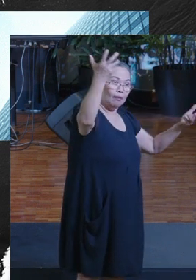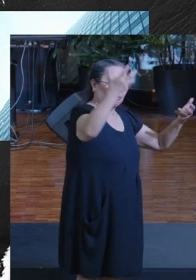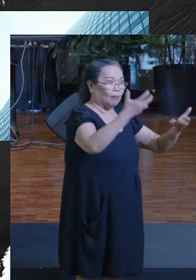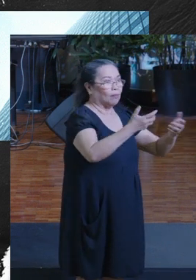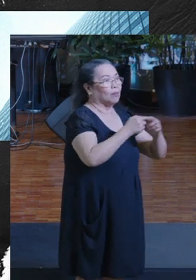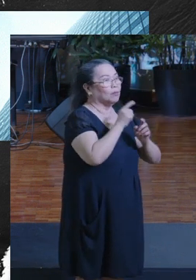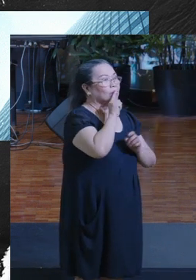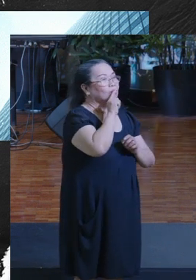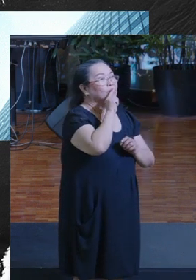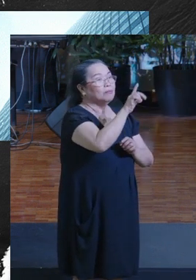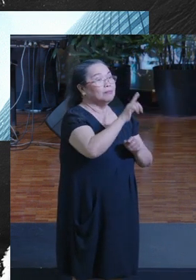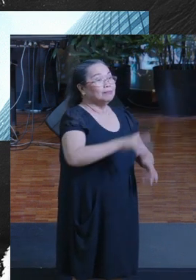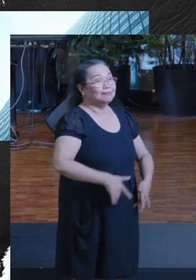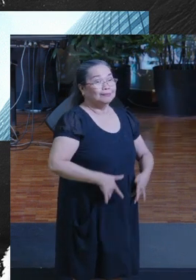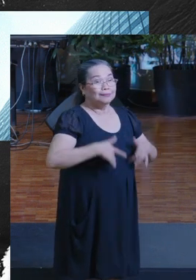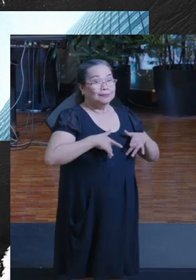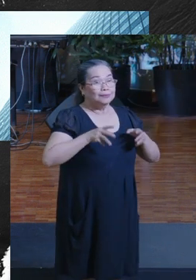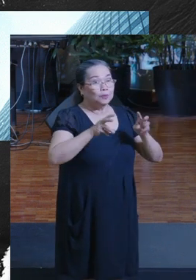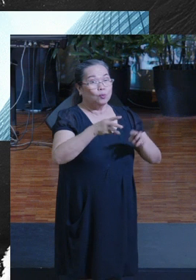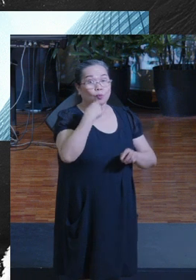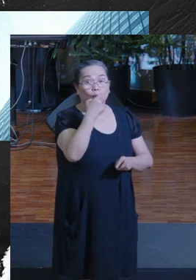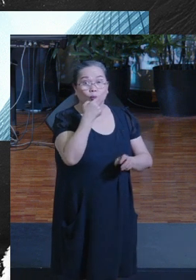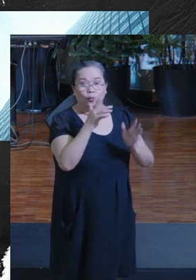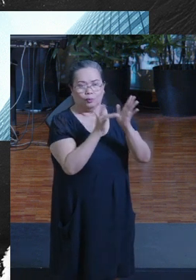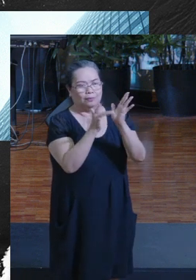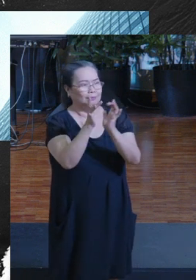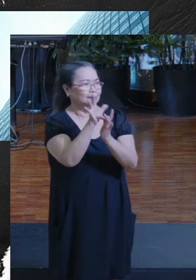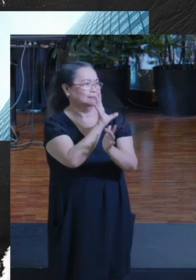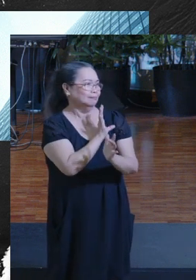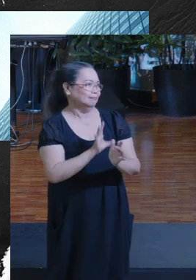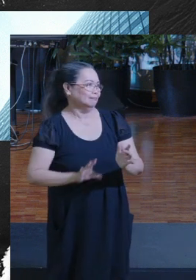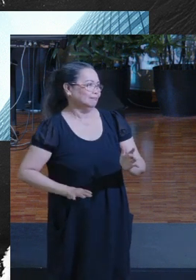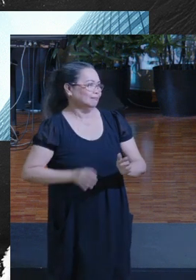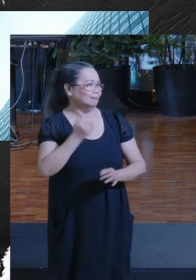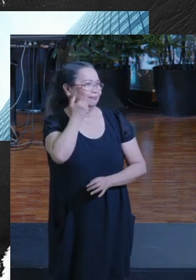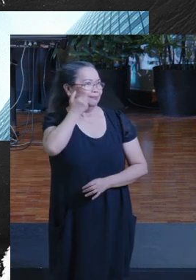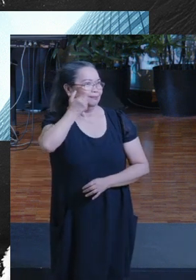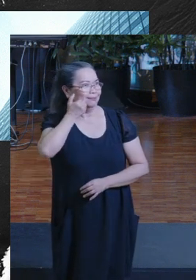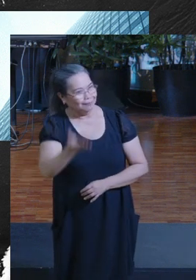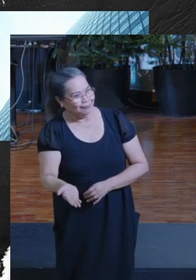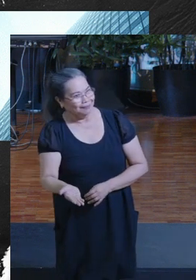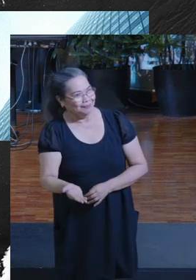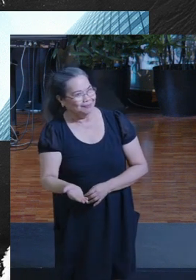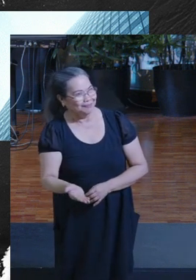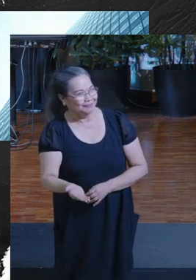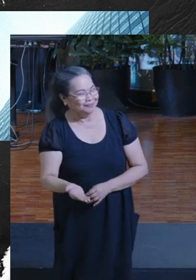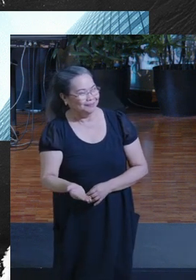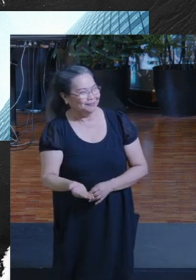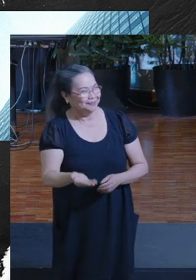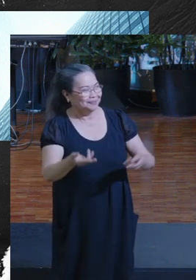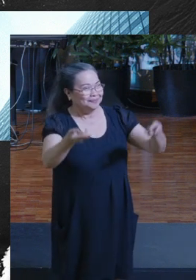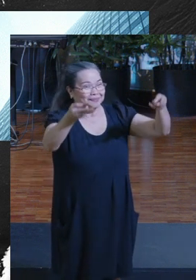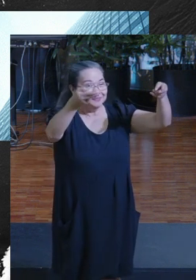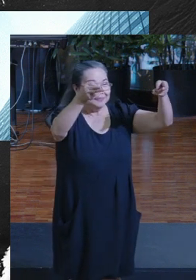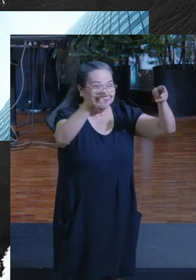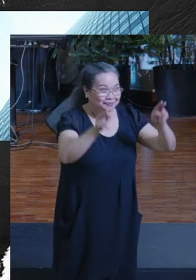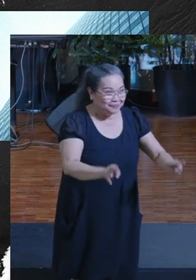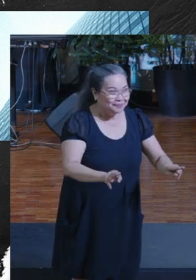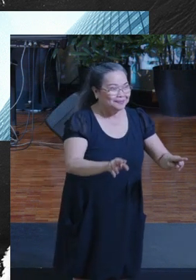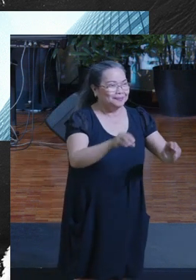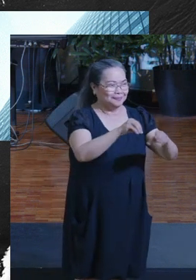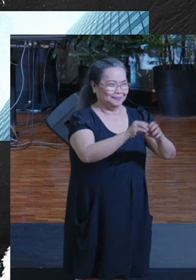ang the new and living way. Yun po ang symbol ng kanyang death. At na-fulfill lahat ito kay